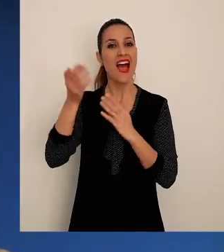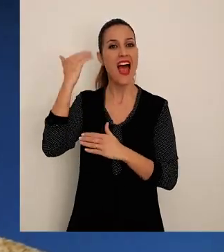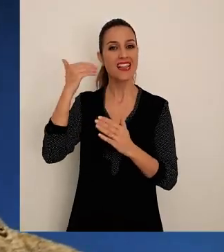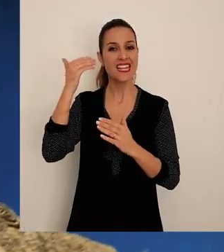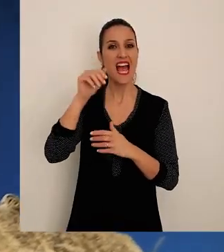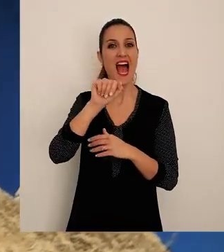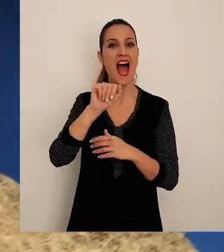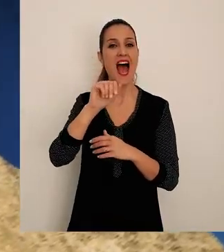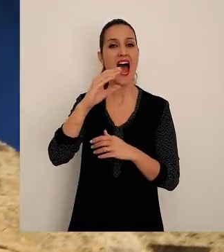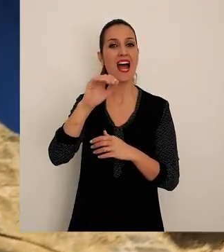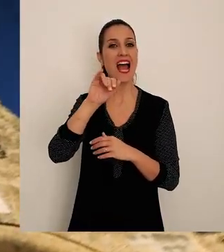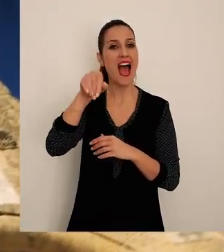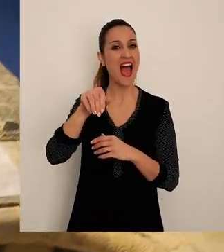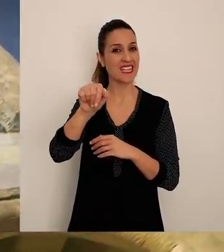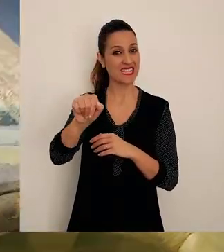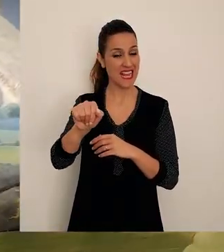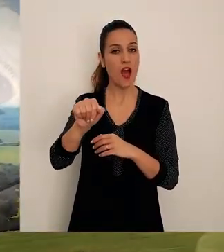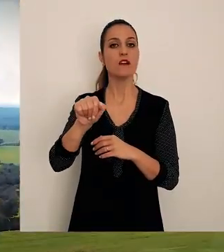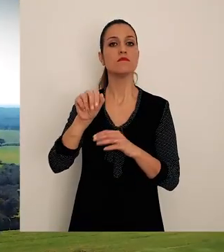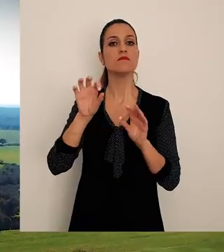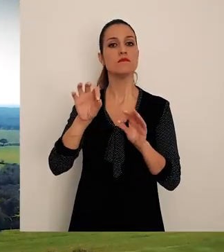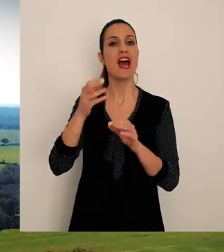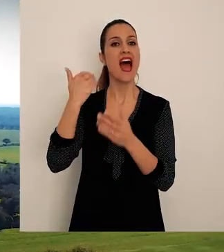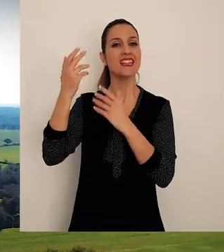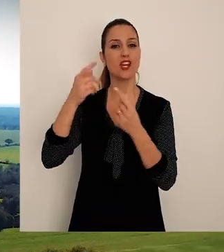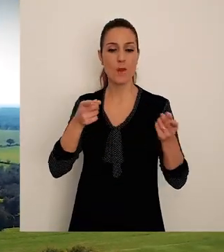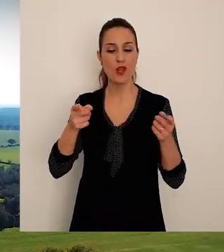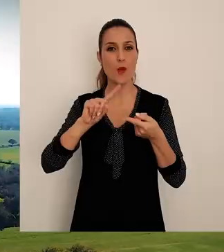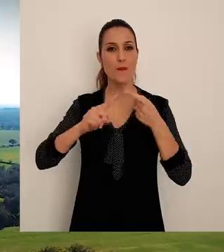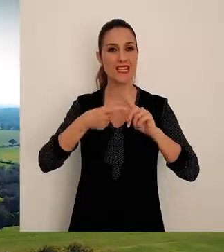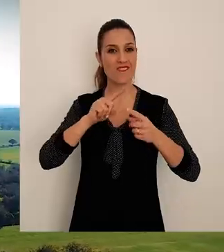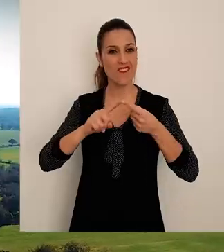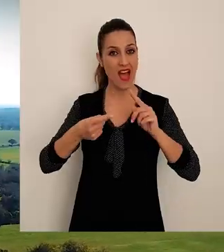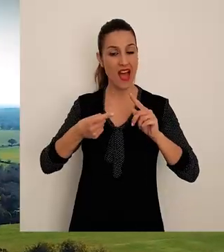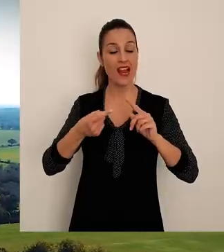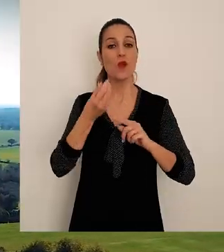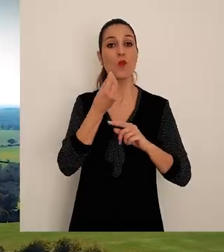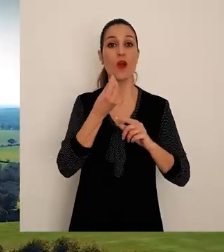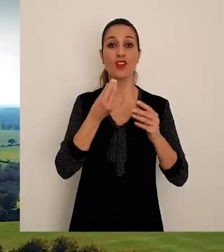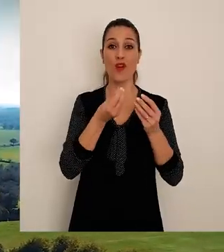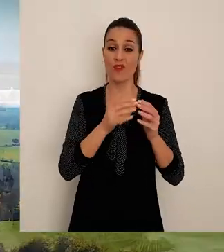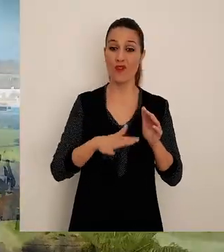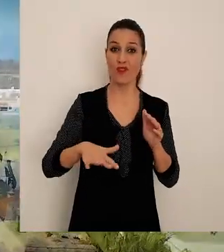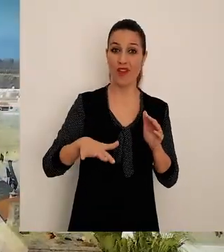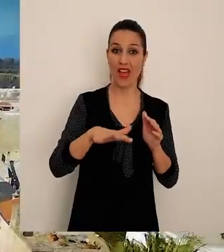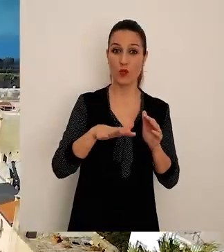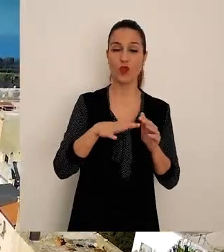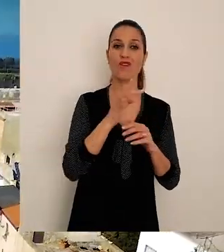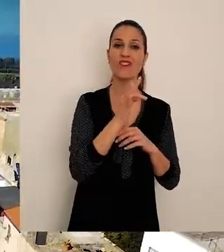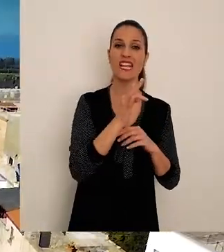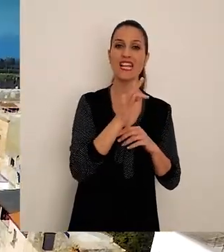L'antico borgo di Acaia risale al periodo medievale, quando fu concesso in feudo da Carlo II d'Angiò a Gervasio